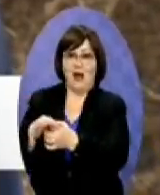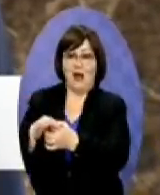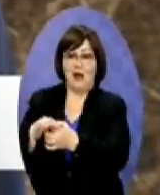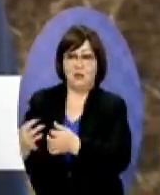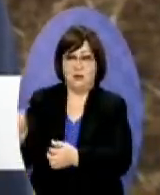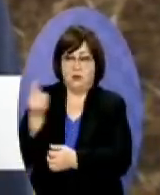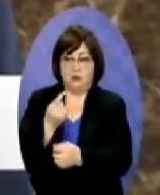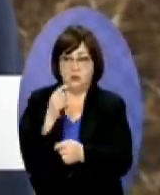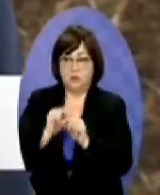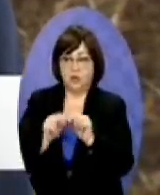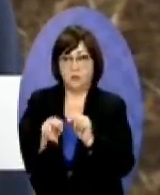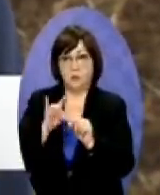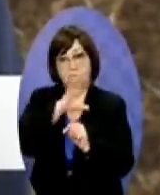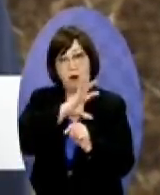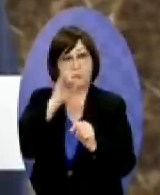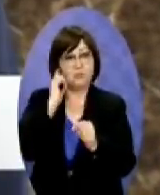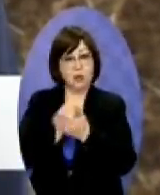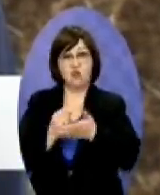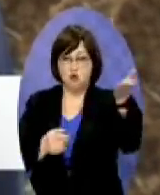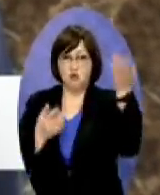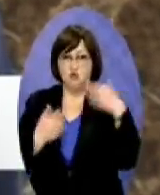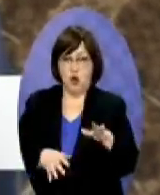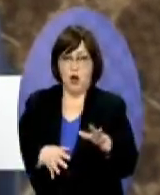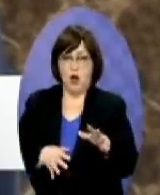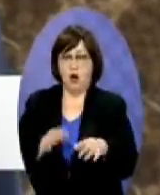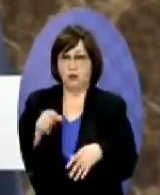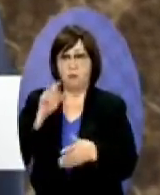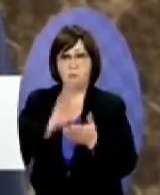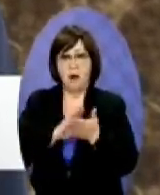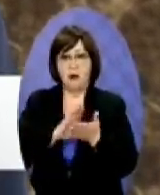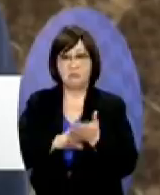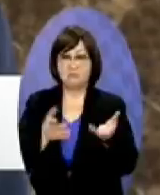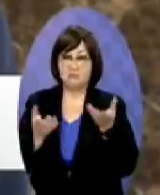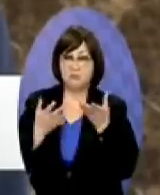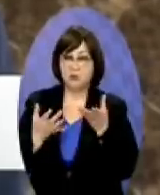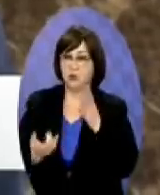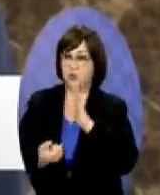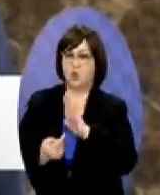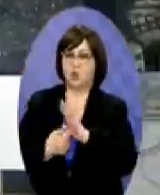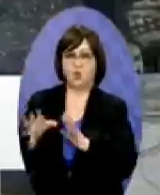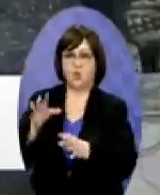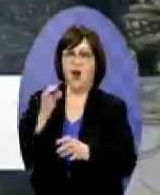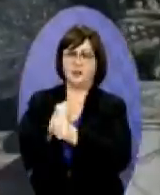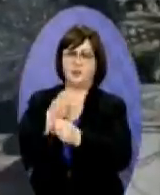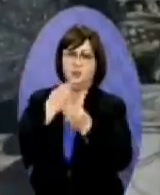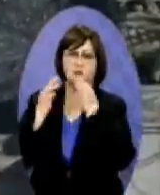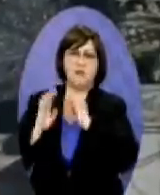прокурорын газараас хянаад хэрэг тавгдсан нотлох баримтуудаар одоогийн байдлаар бол үнэлцэлгүй байна гэж буцаасан байна.